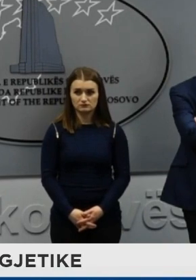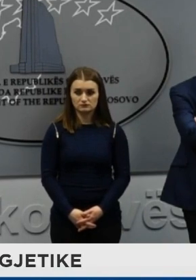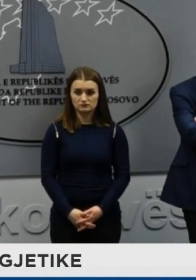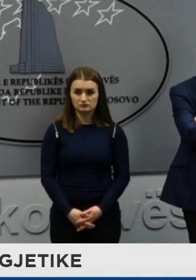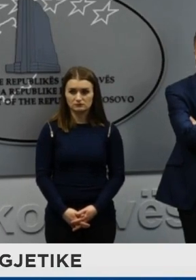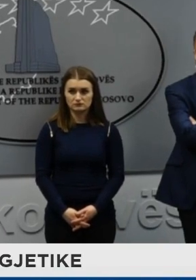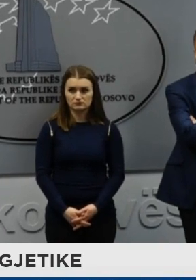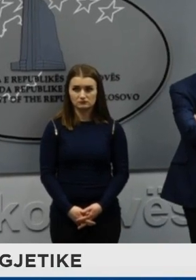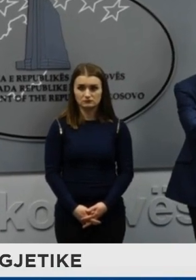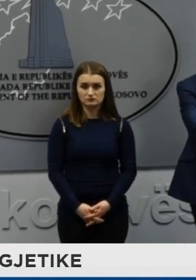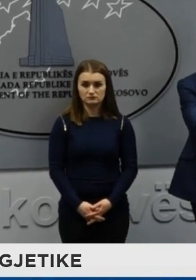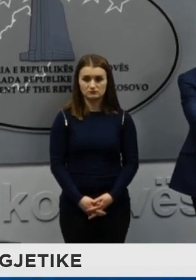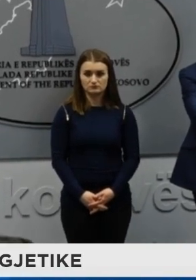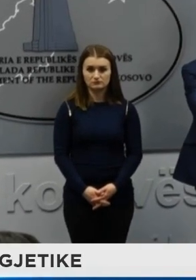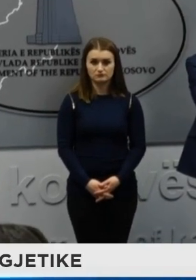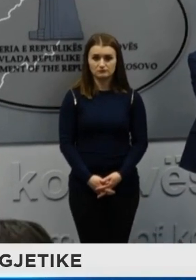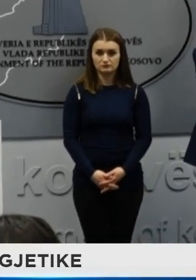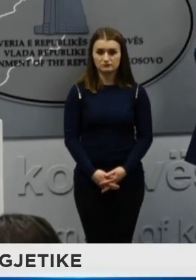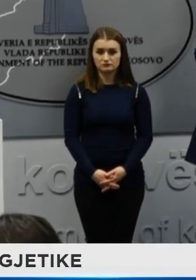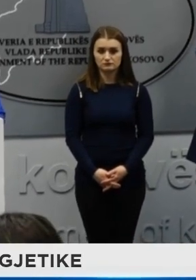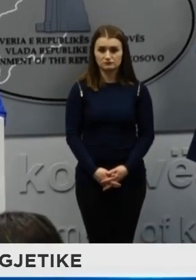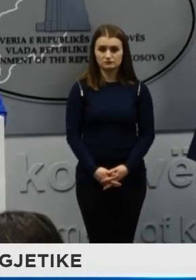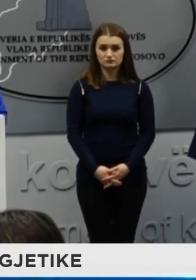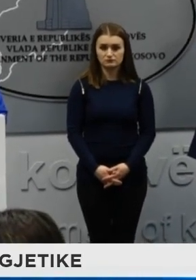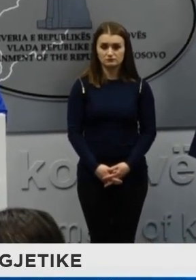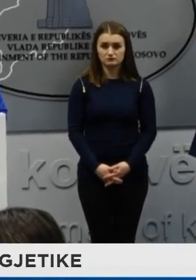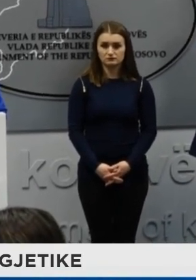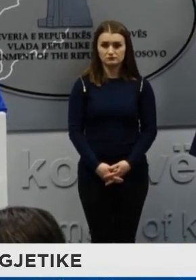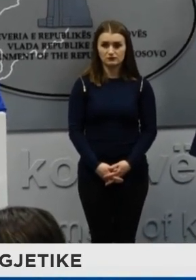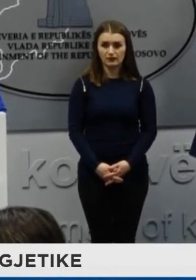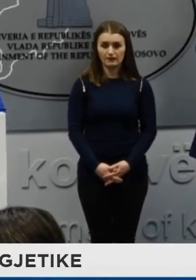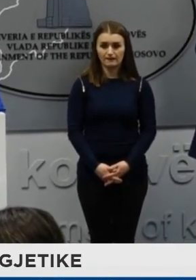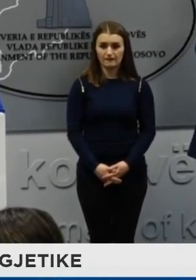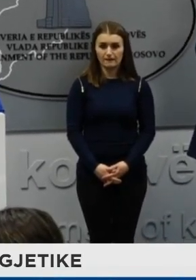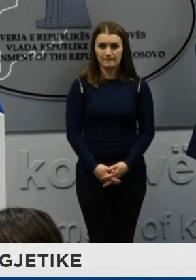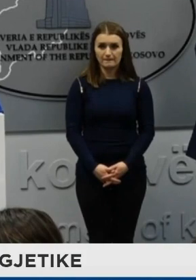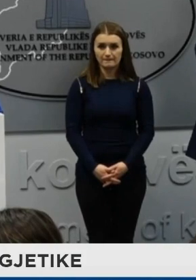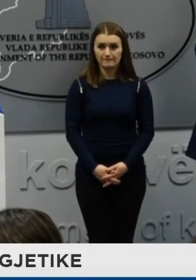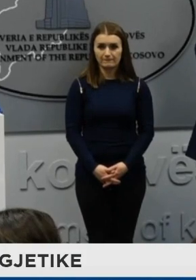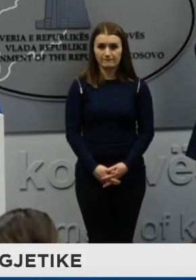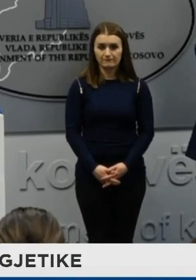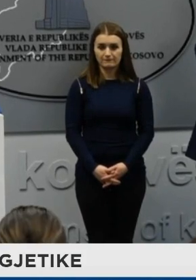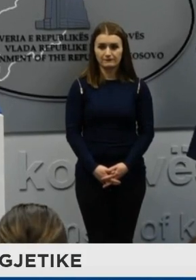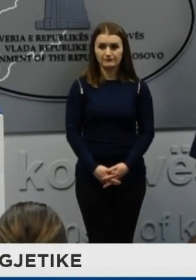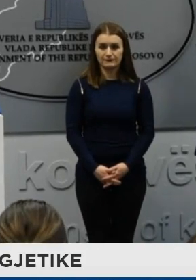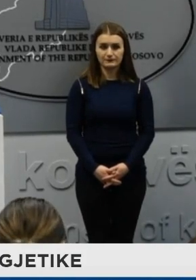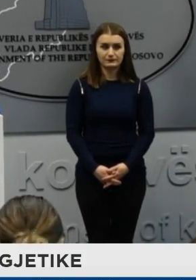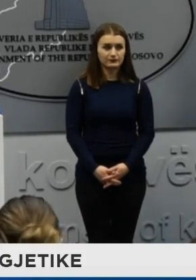Izvinjavam se još jednom